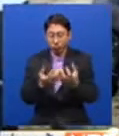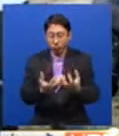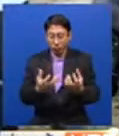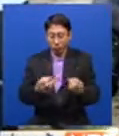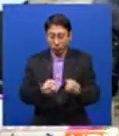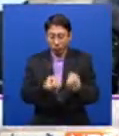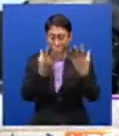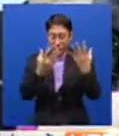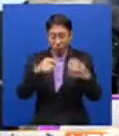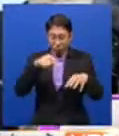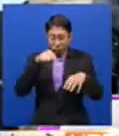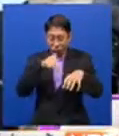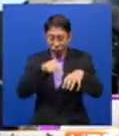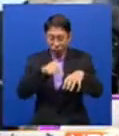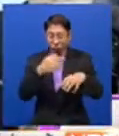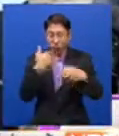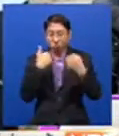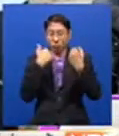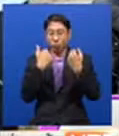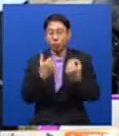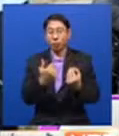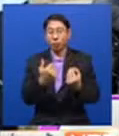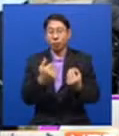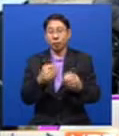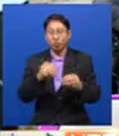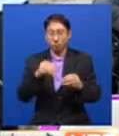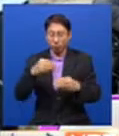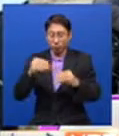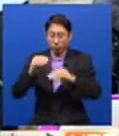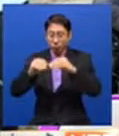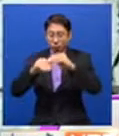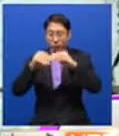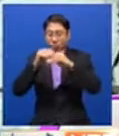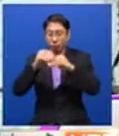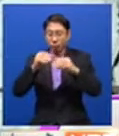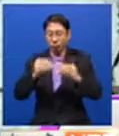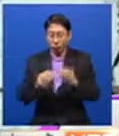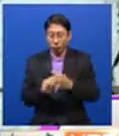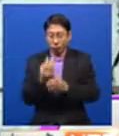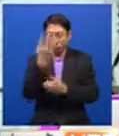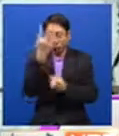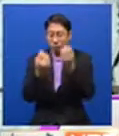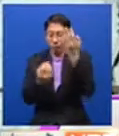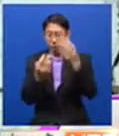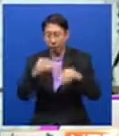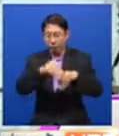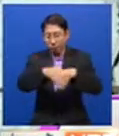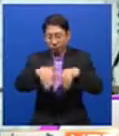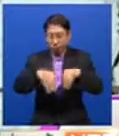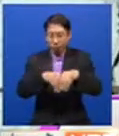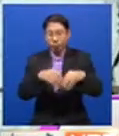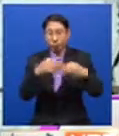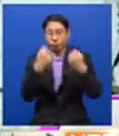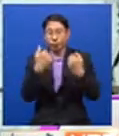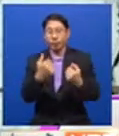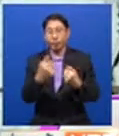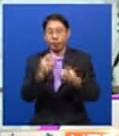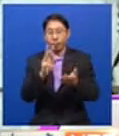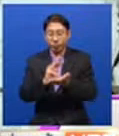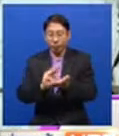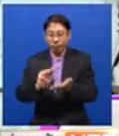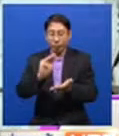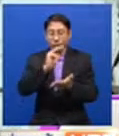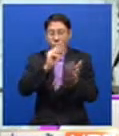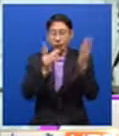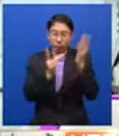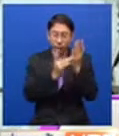2กองภายในพื้นที่ปลูกป่าโครงการปลูกต้นไม้รอบบ้านพ่อริมถนนเพชรเกษมซึ่งอยู่ระหว่างมหาวิทยาลัยเ